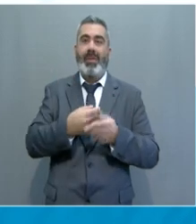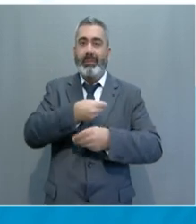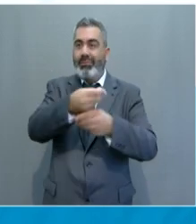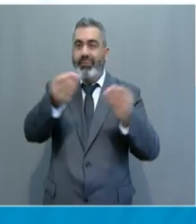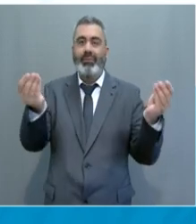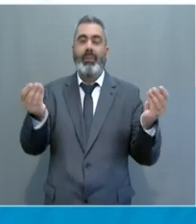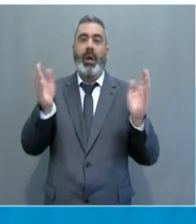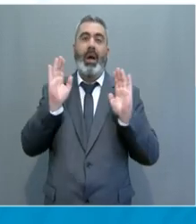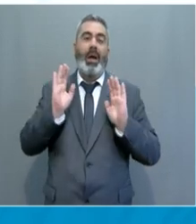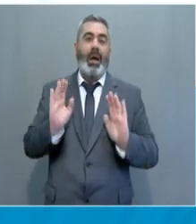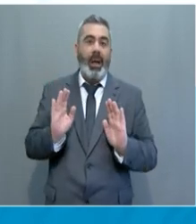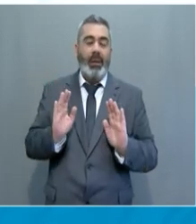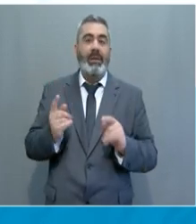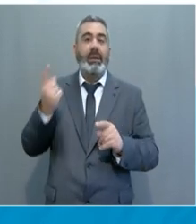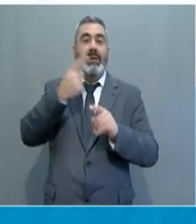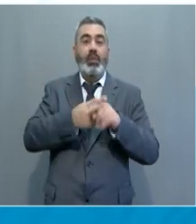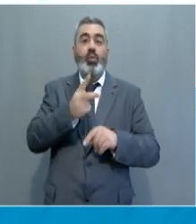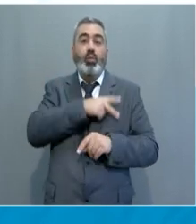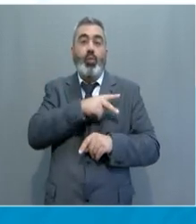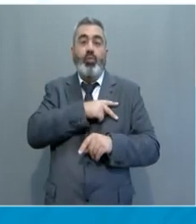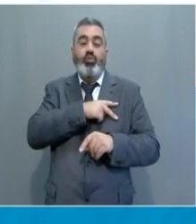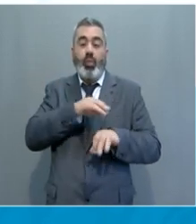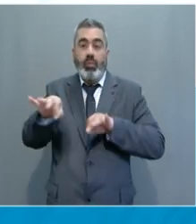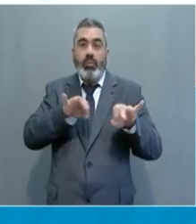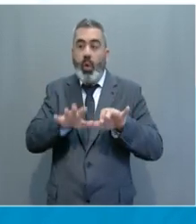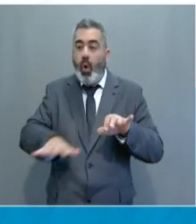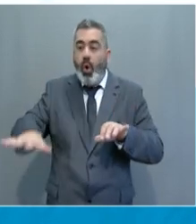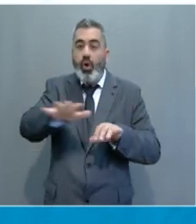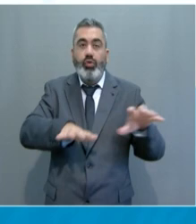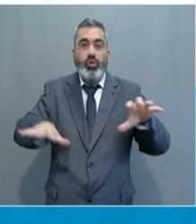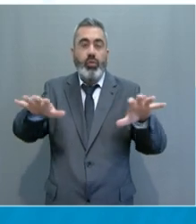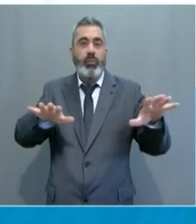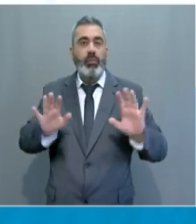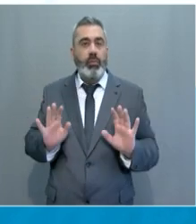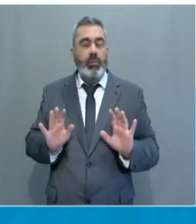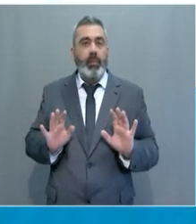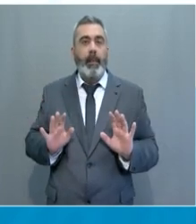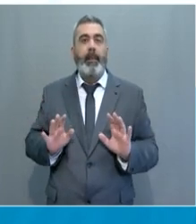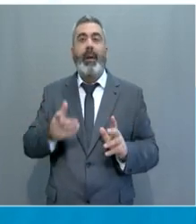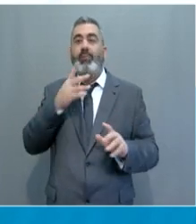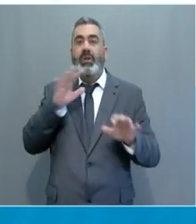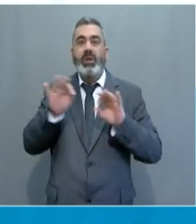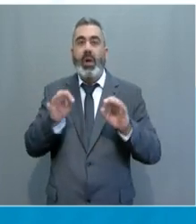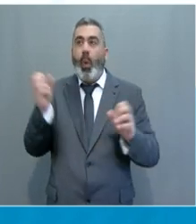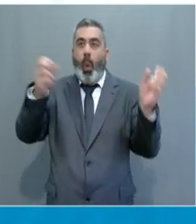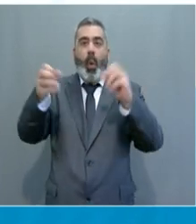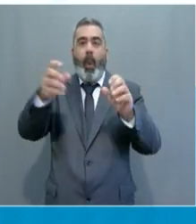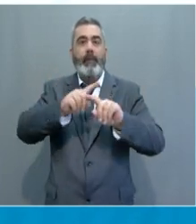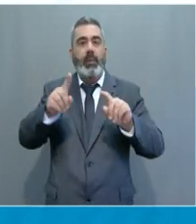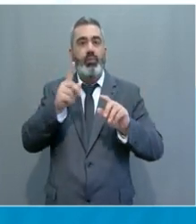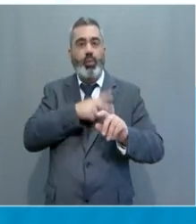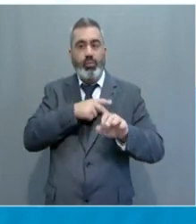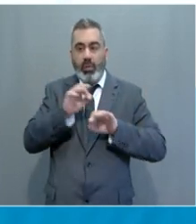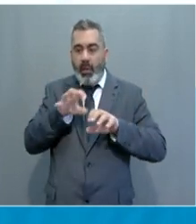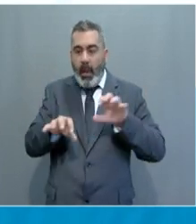επιτάχυνση αλλά και την χωροταξική τακτοποίηση όλων αυτών των σχεδίων ώστε να